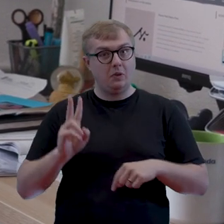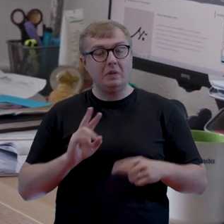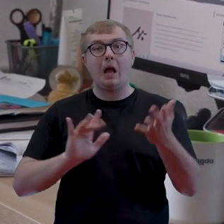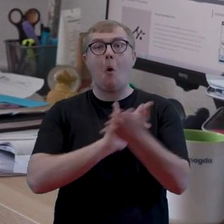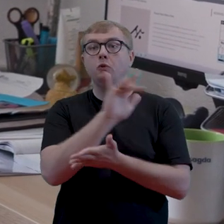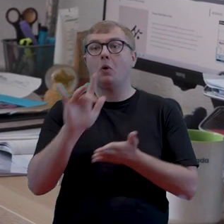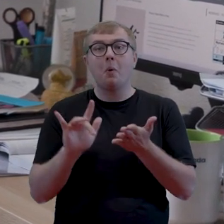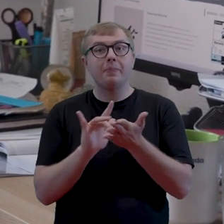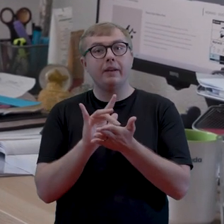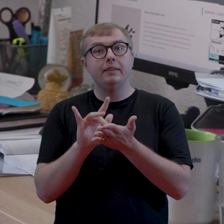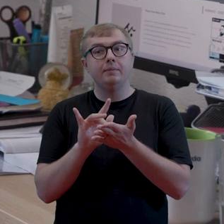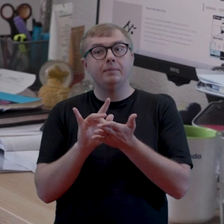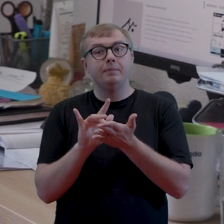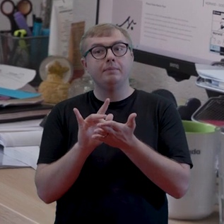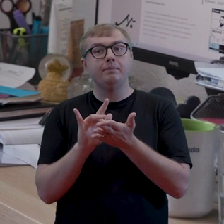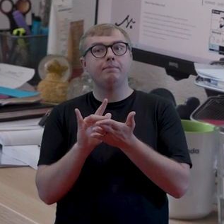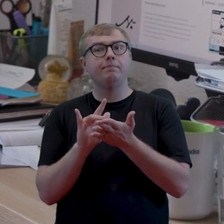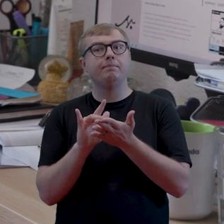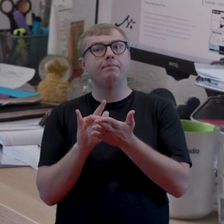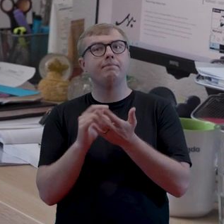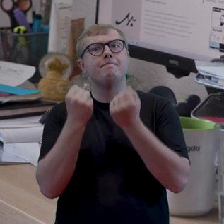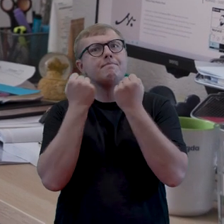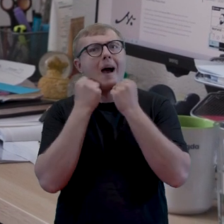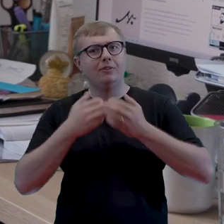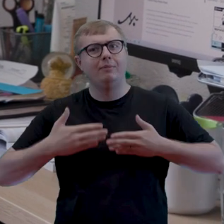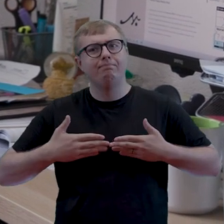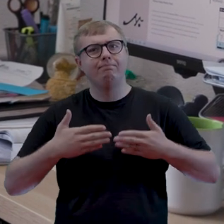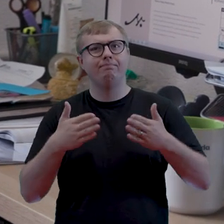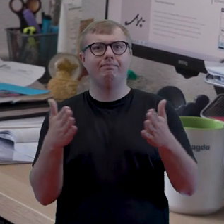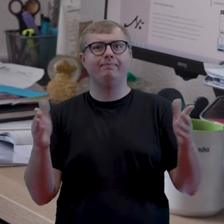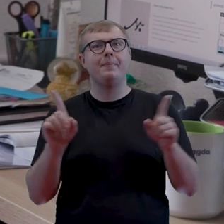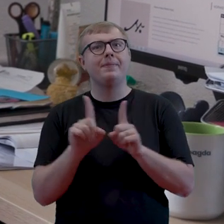instytucja, ośrodek był bardziej otwarty